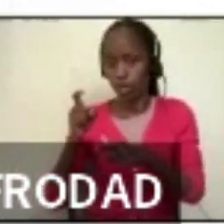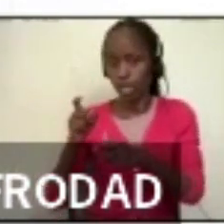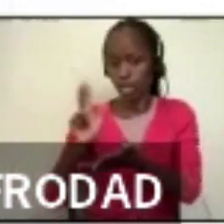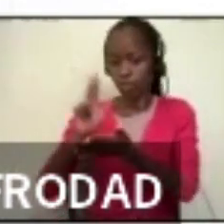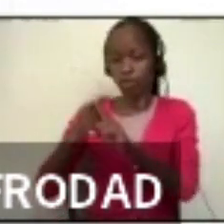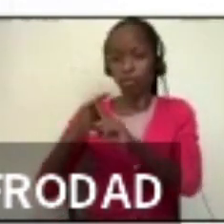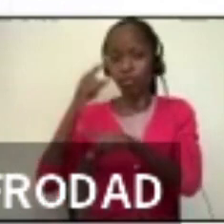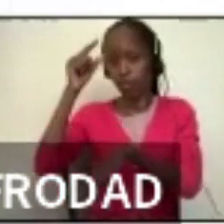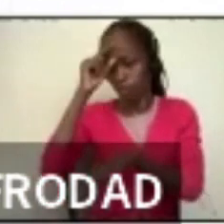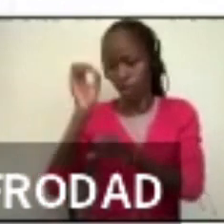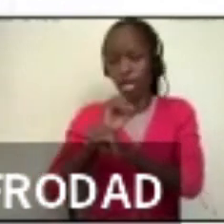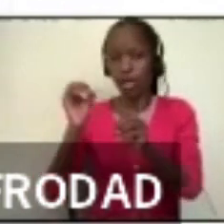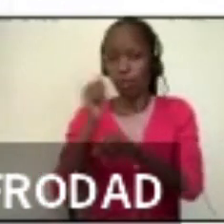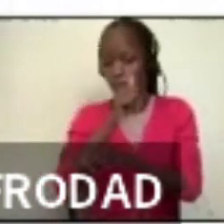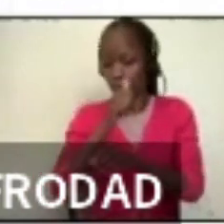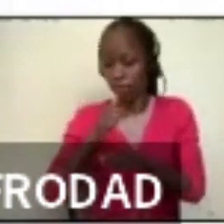Faso, malgré le terrorisme.